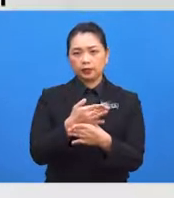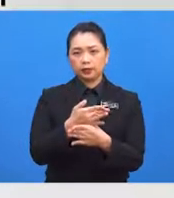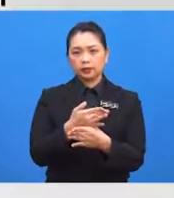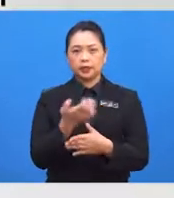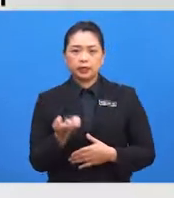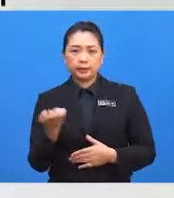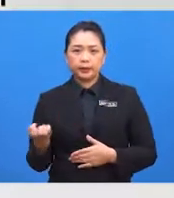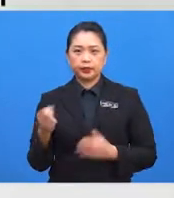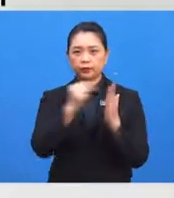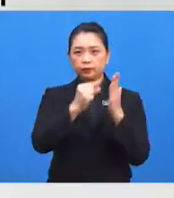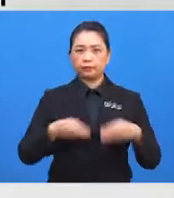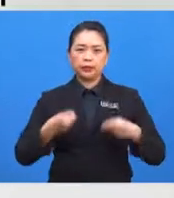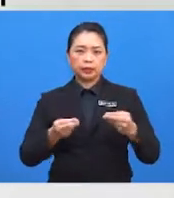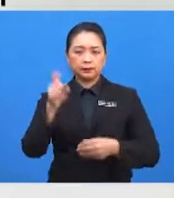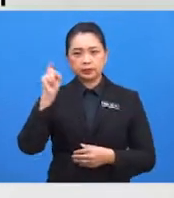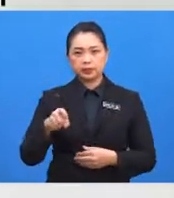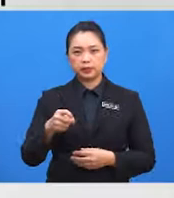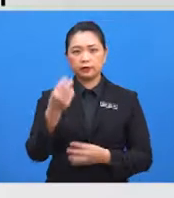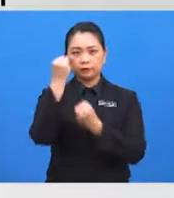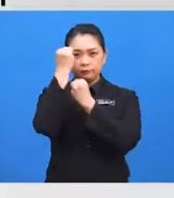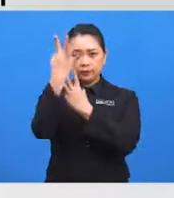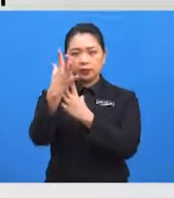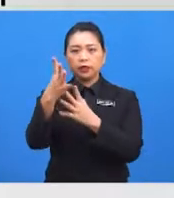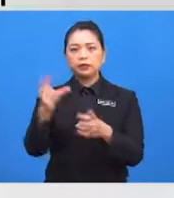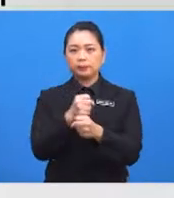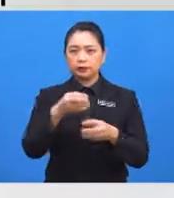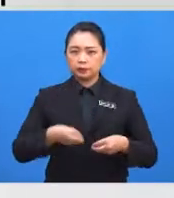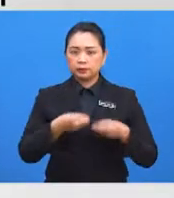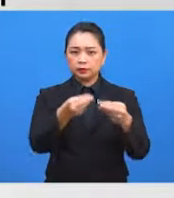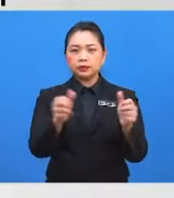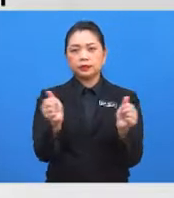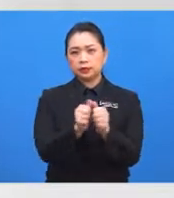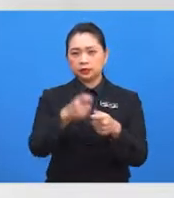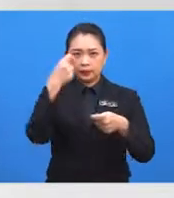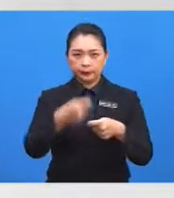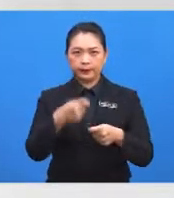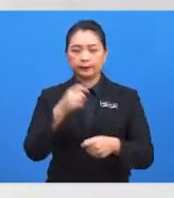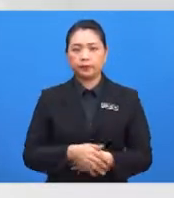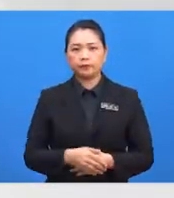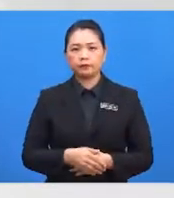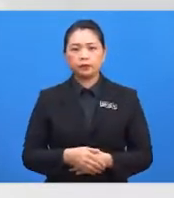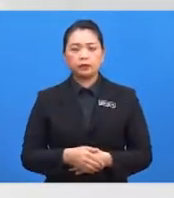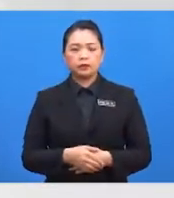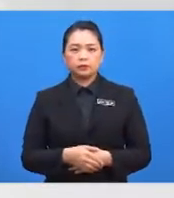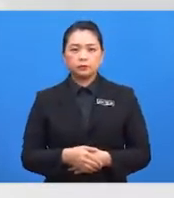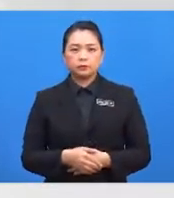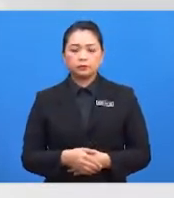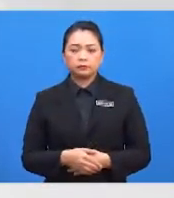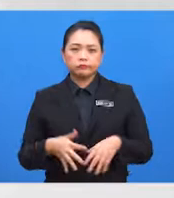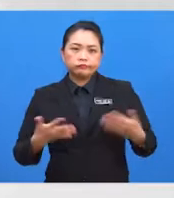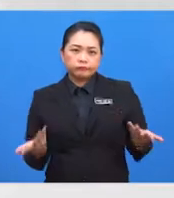elemen grafik bagi memastikan informasi dapat disalurkan dengan tepat.